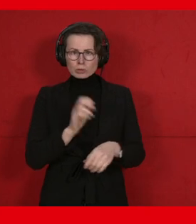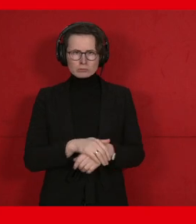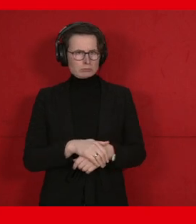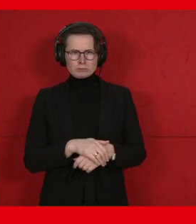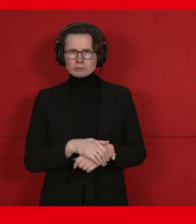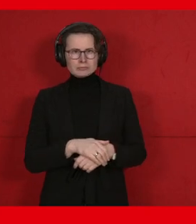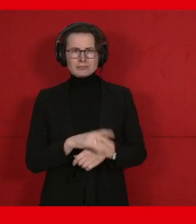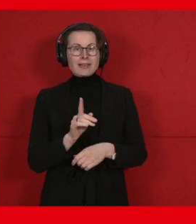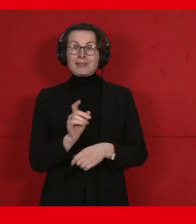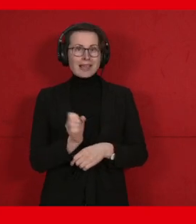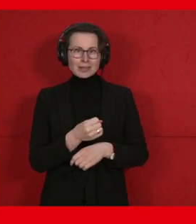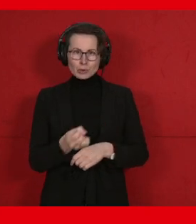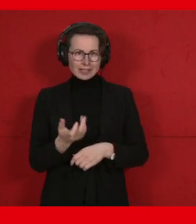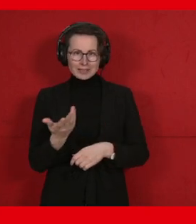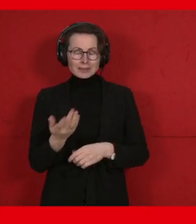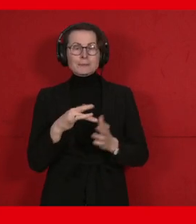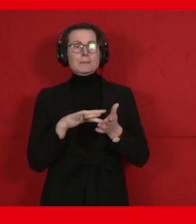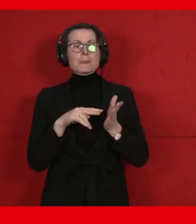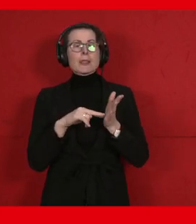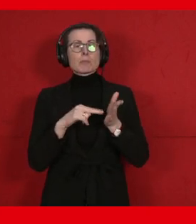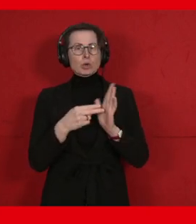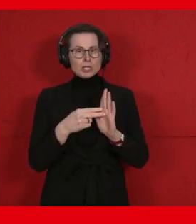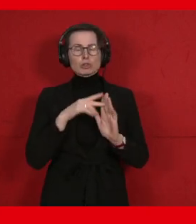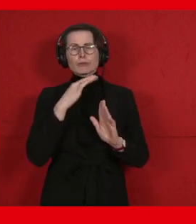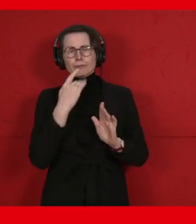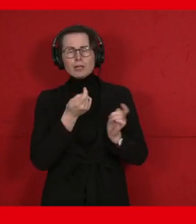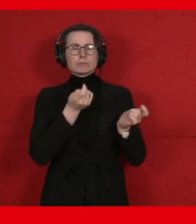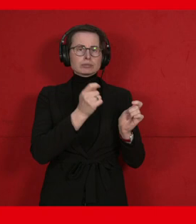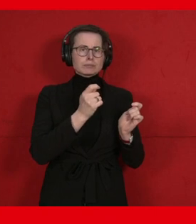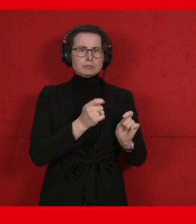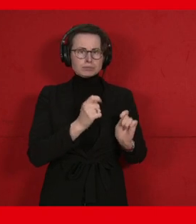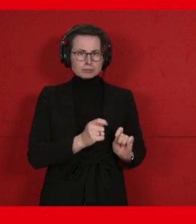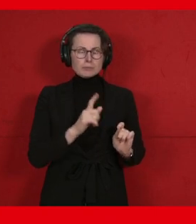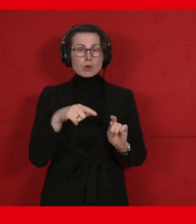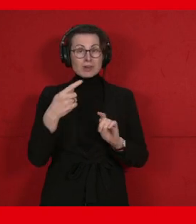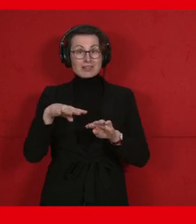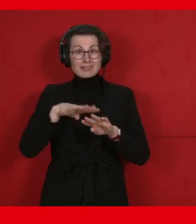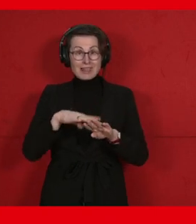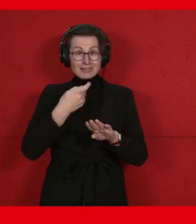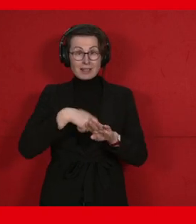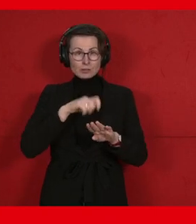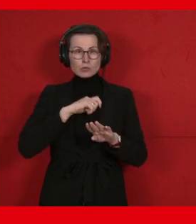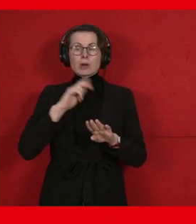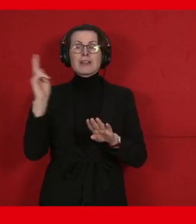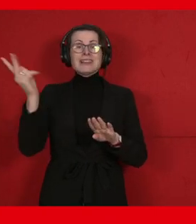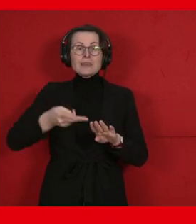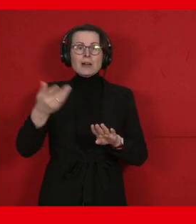nicht. Die haben im Prinzip alle politischen Dinge beschlossen, um dann von der Netzagentur den Kohlestrom geliefert zu bekommen. Kai